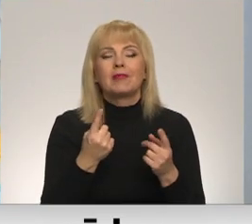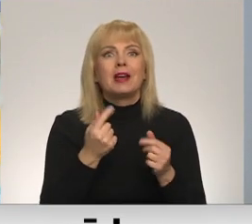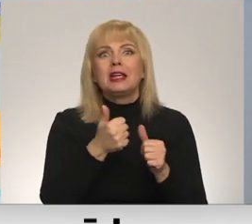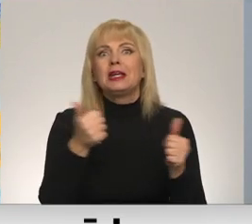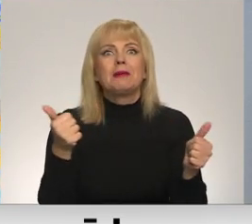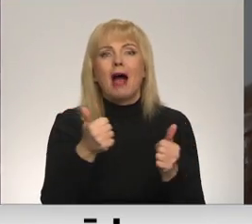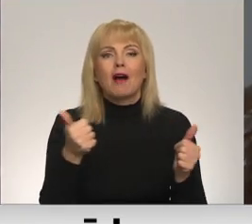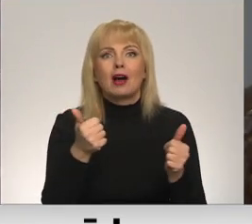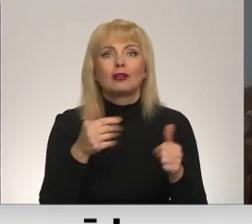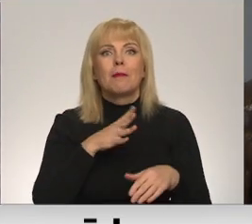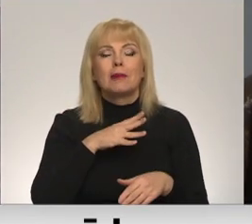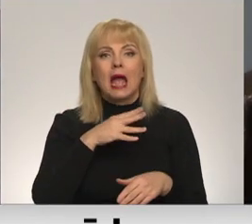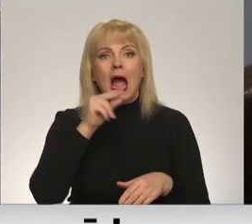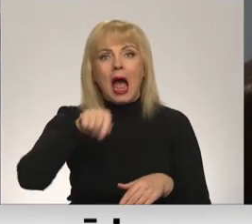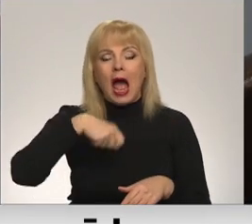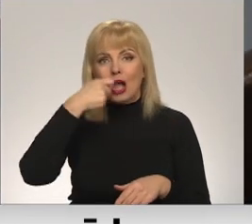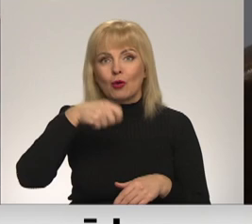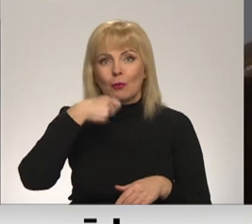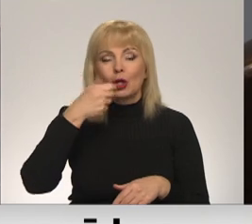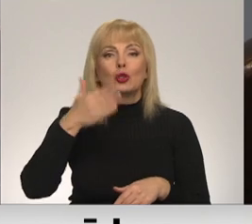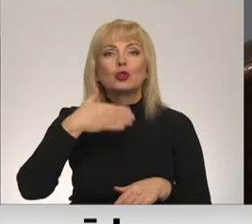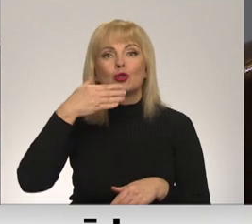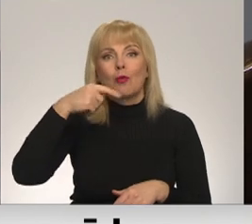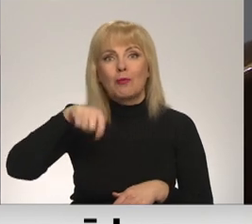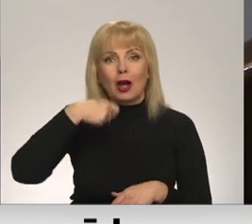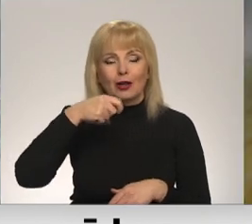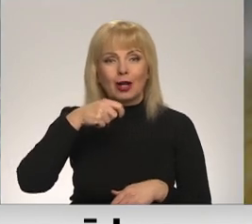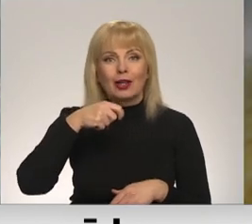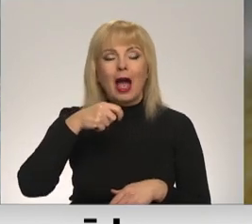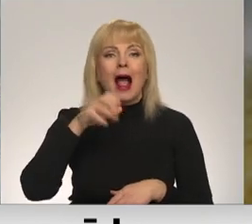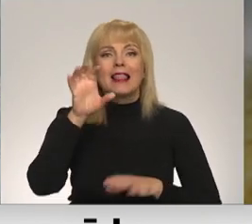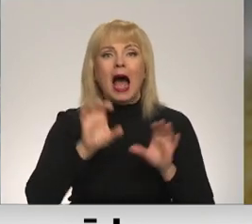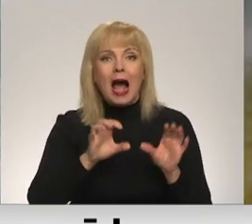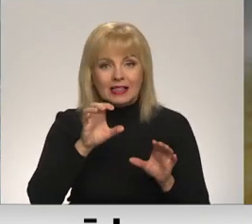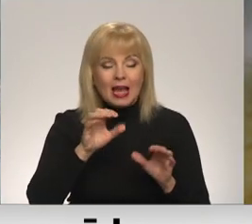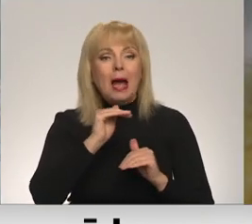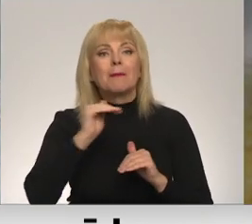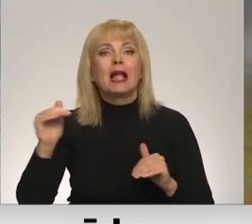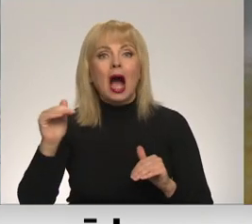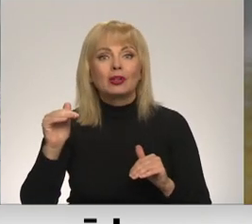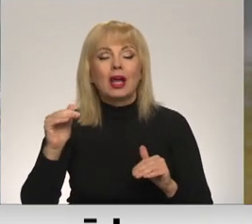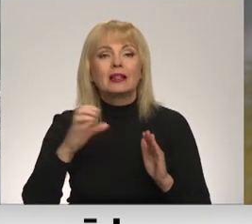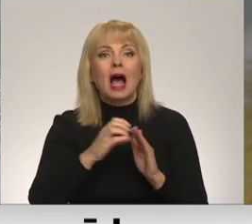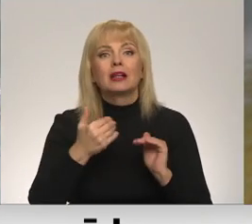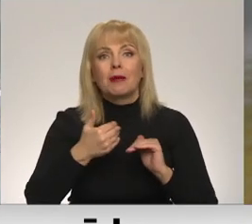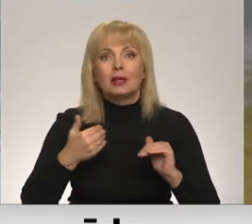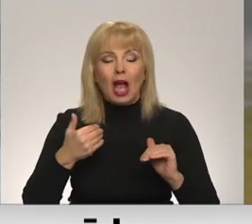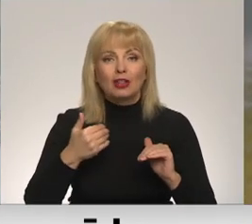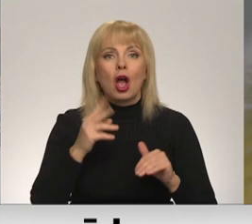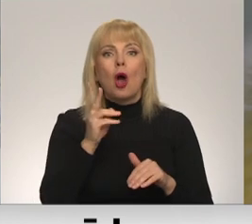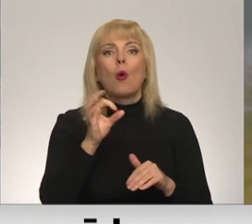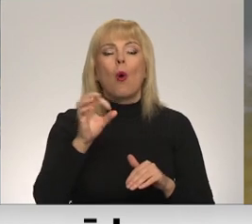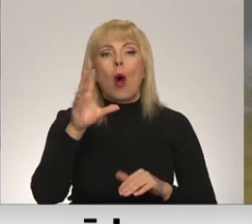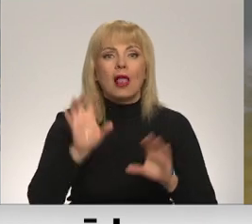bija ēdama karota, zupas karota ar mišku. Plauktā stāv arī talismanu priekšgājējs – koala lācis,